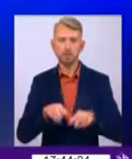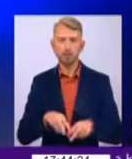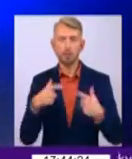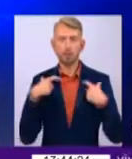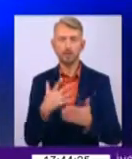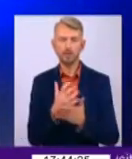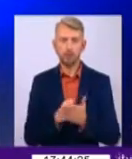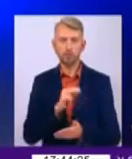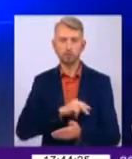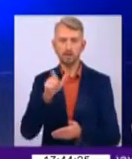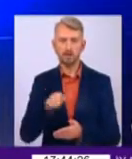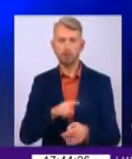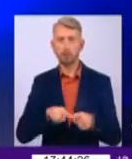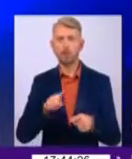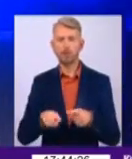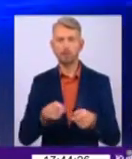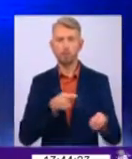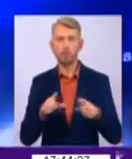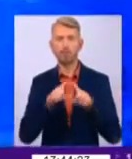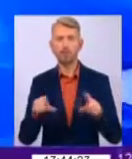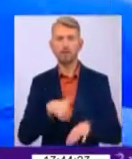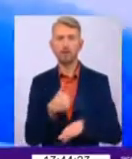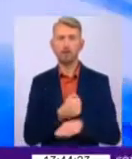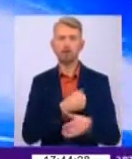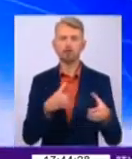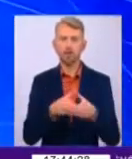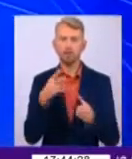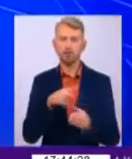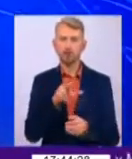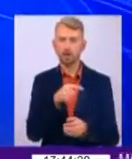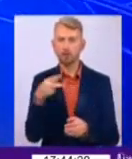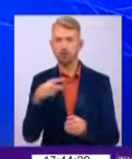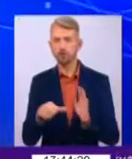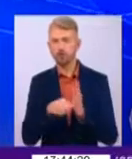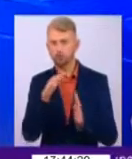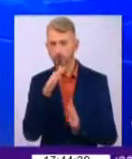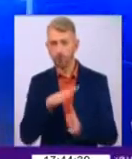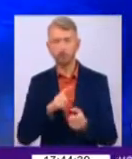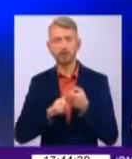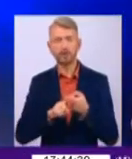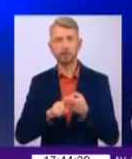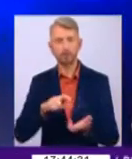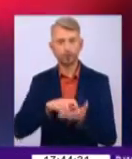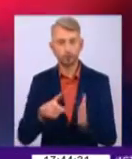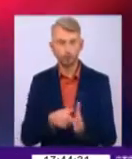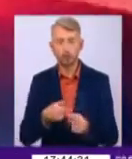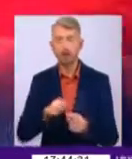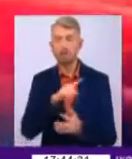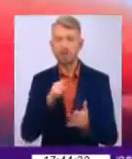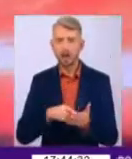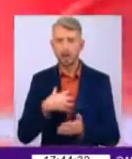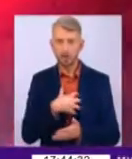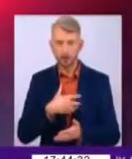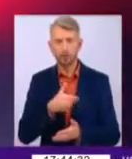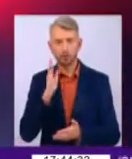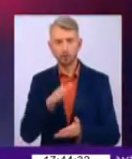працівник оперативного управління Генштабу в 2003-2006 роках, був на зв'язку зі студією. Ці питання важливі, і ми їх